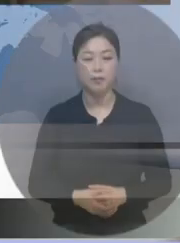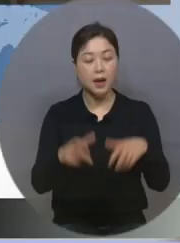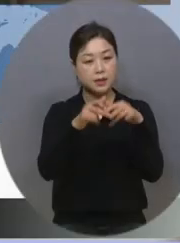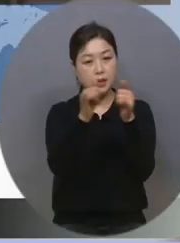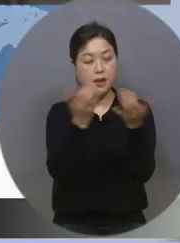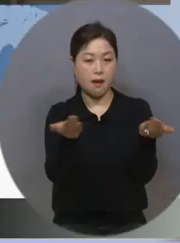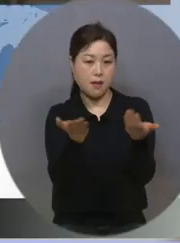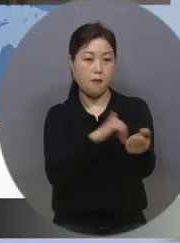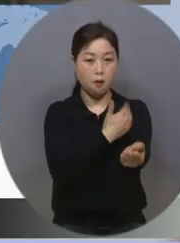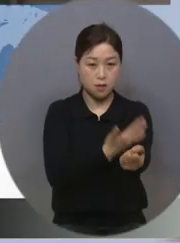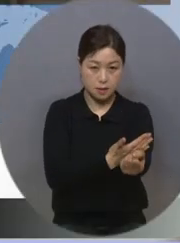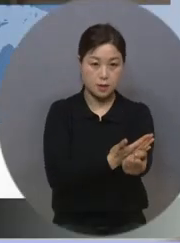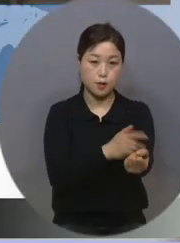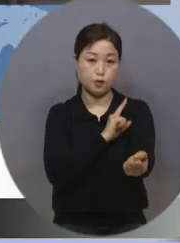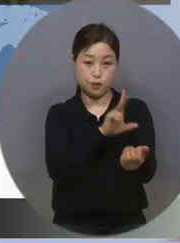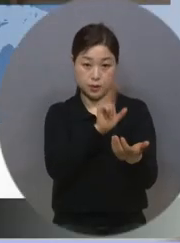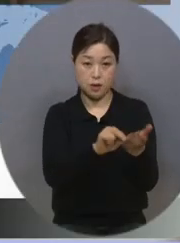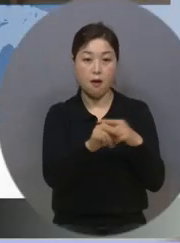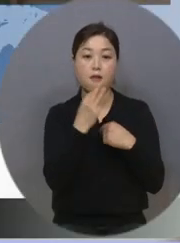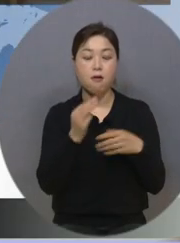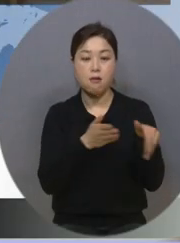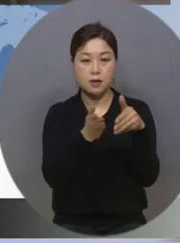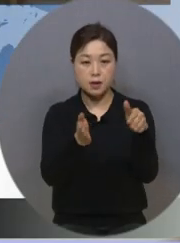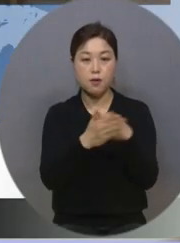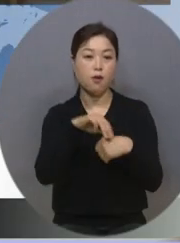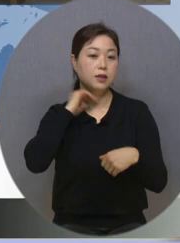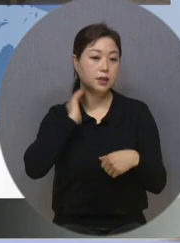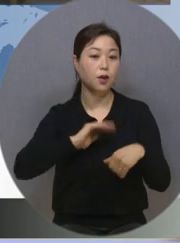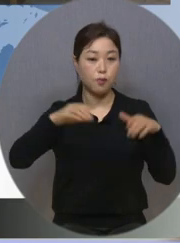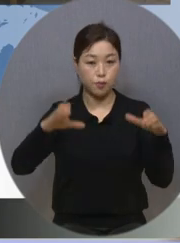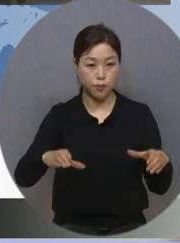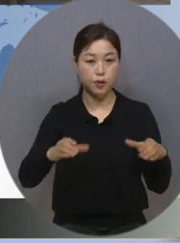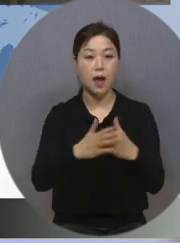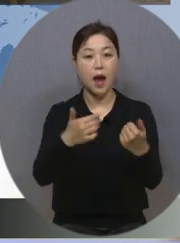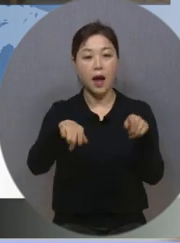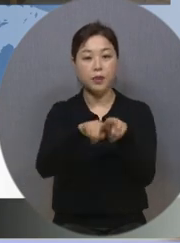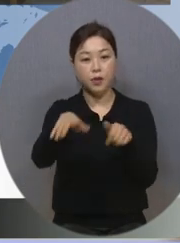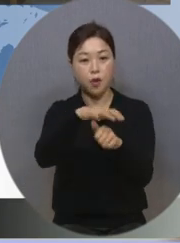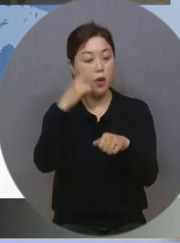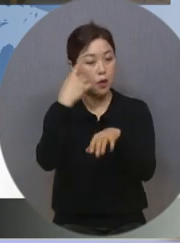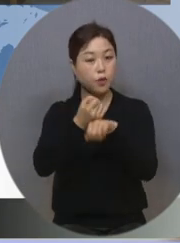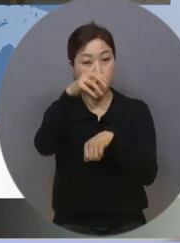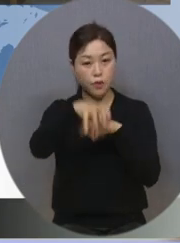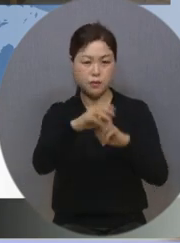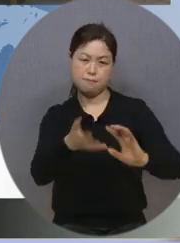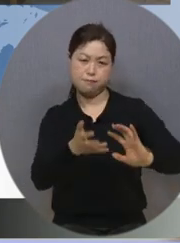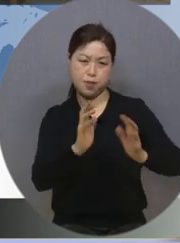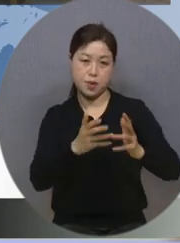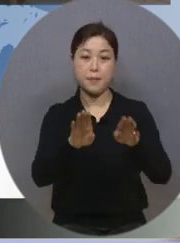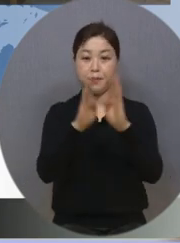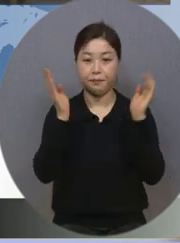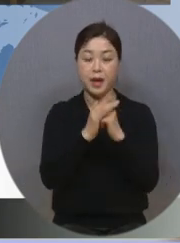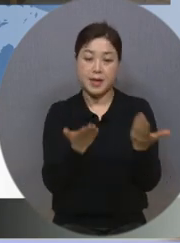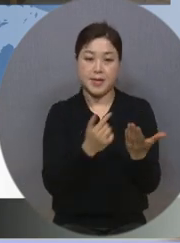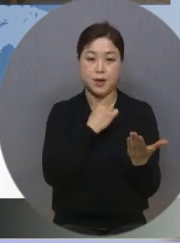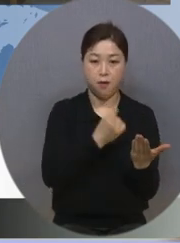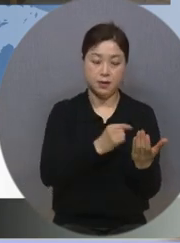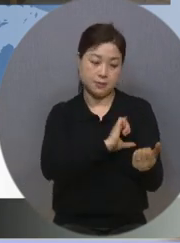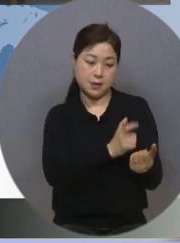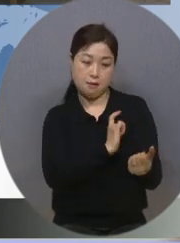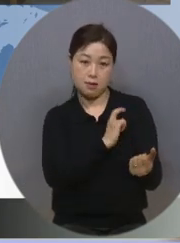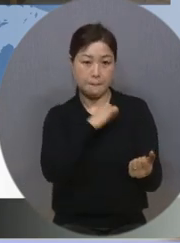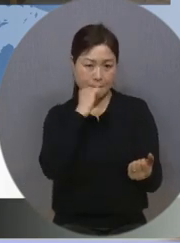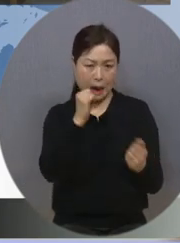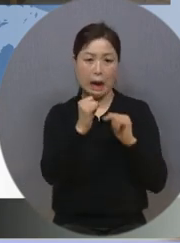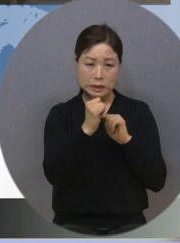장애인의 일할 권리를 주제로 경기도 의정부의 함께 돌봄 연구소가 포럼을 열었습니다. 일을 하고자 자격증을